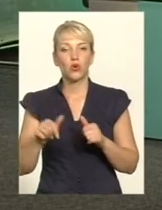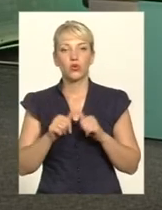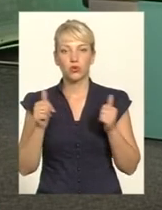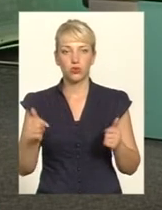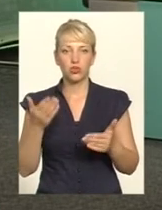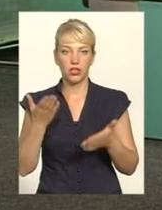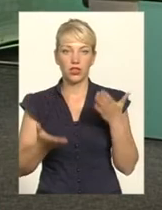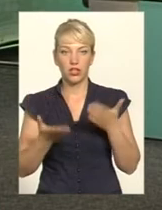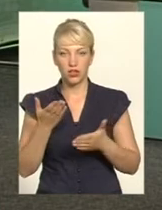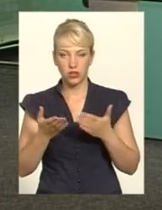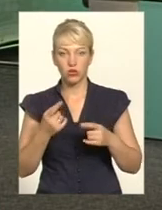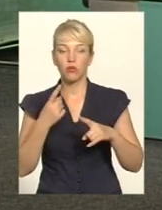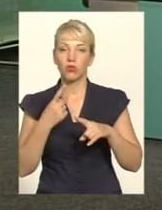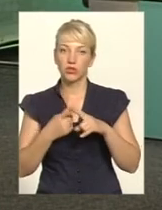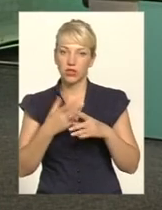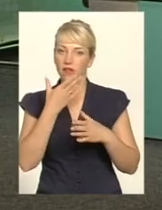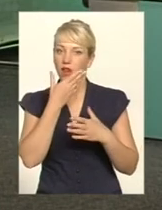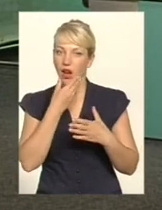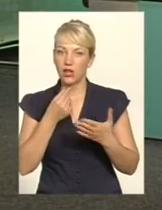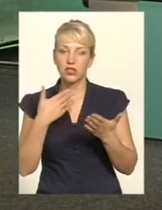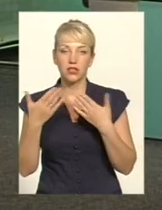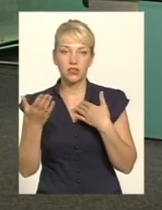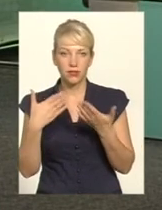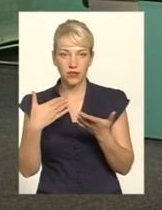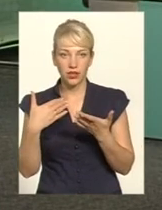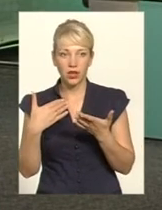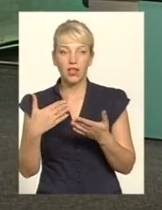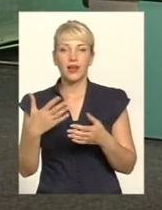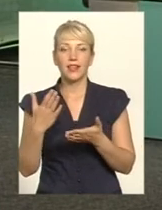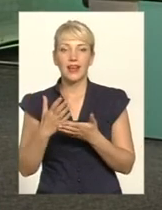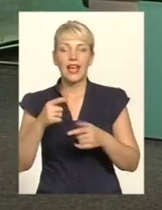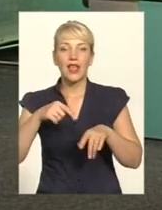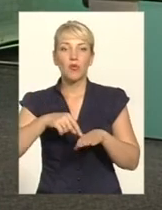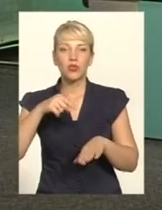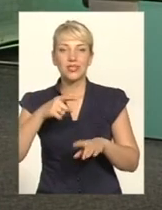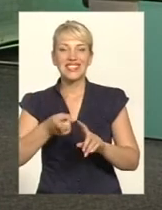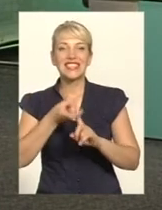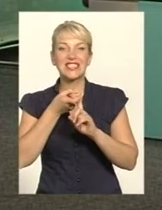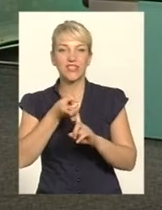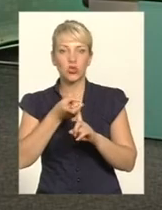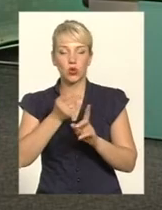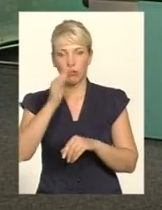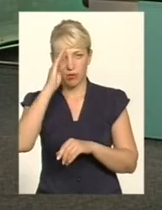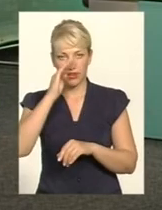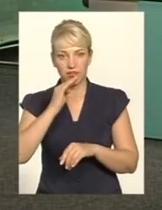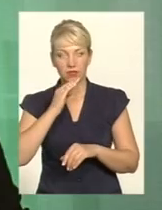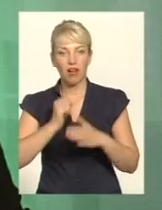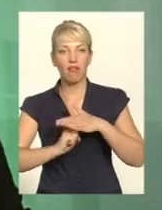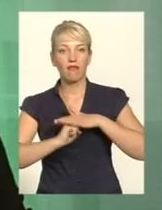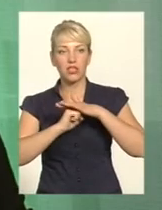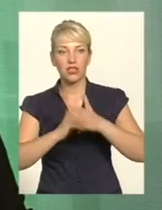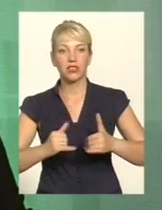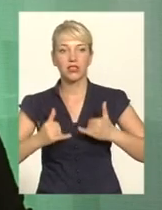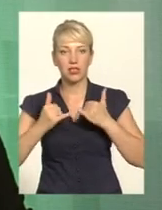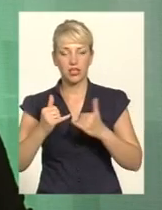Якщо позитивний, якщо є емоційний зв'язок, батько авторитетний для